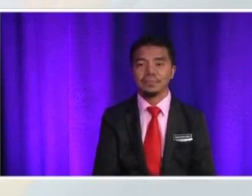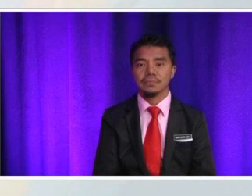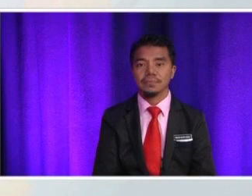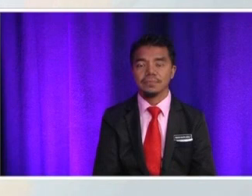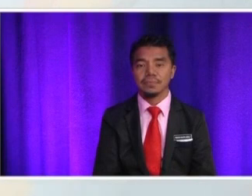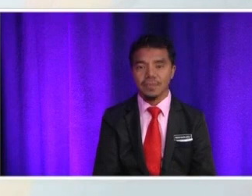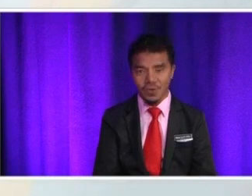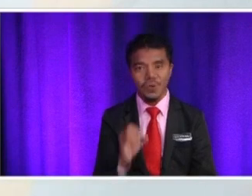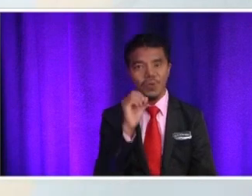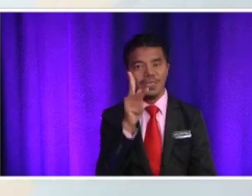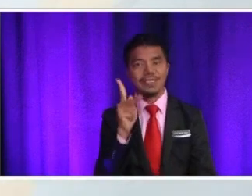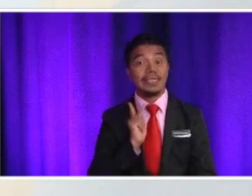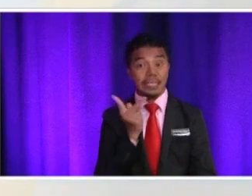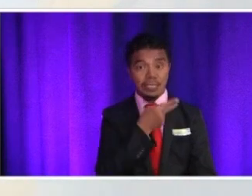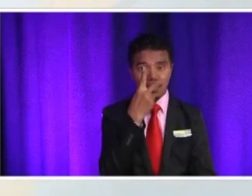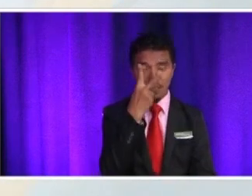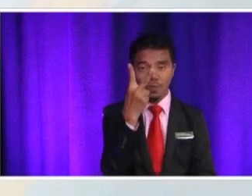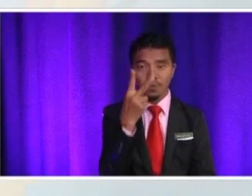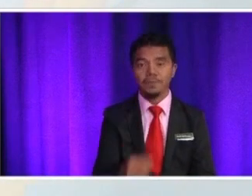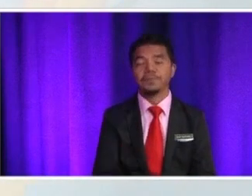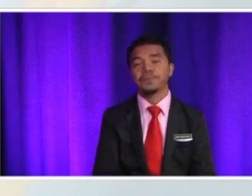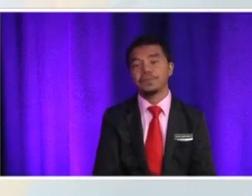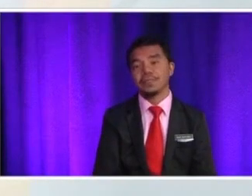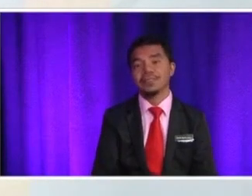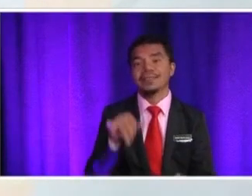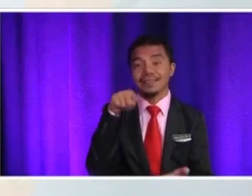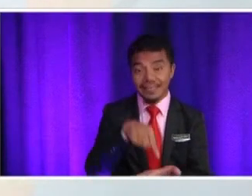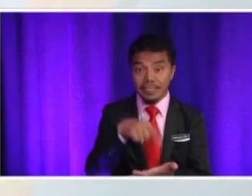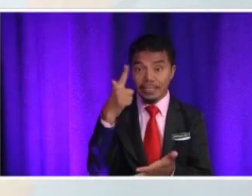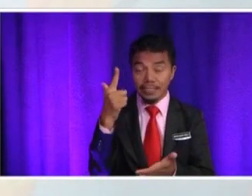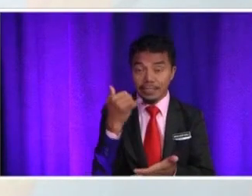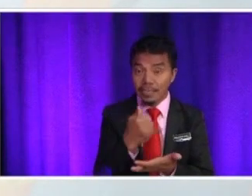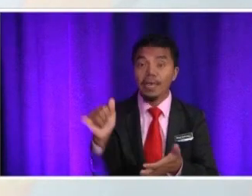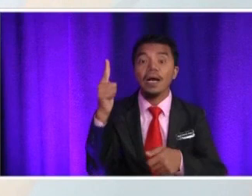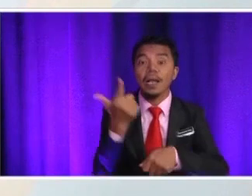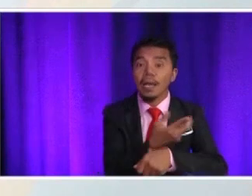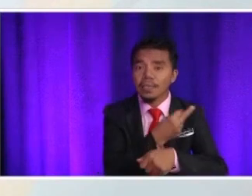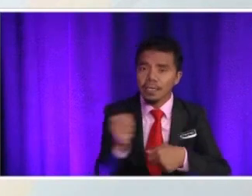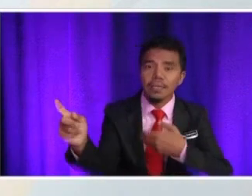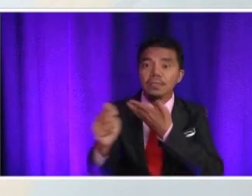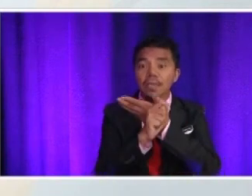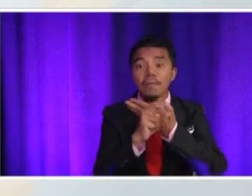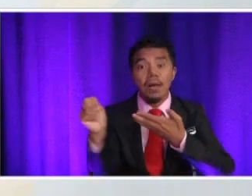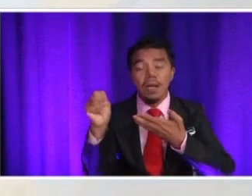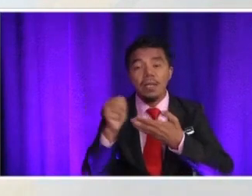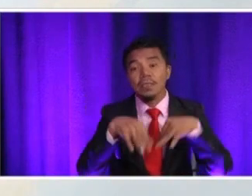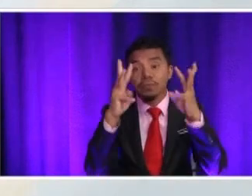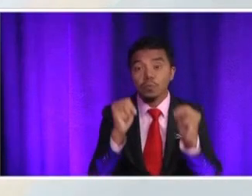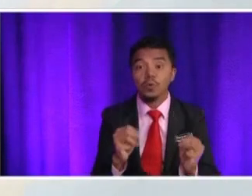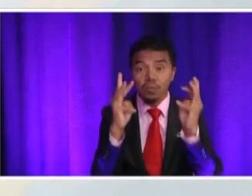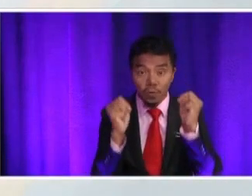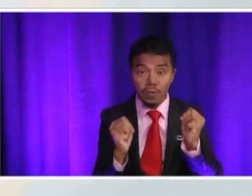Empat nanti kita tengok betul ke tak. Ini kata latihan pengukuhan. Kita nak menguji kefahaman murid.